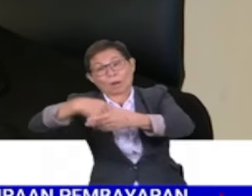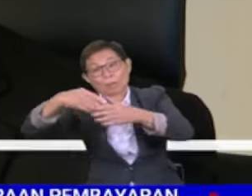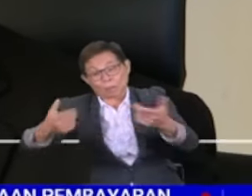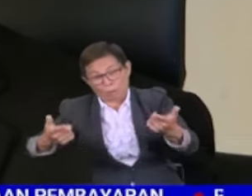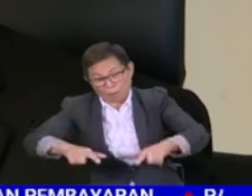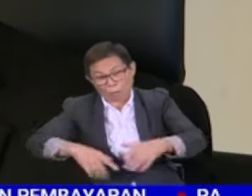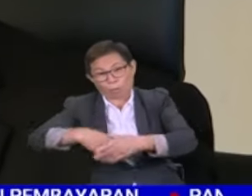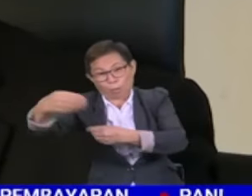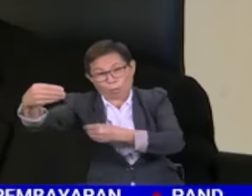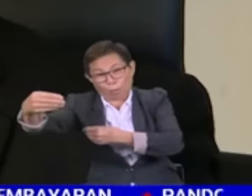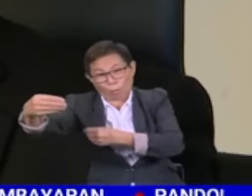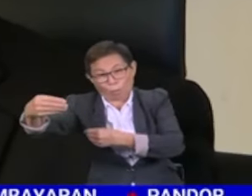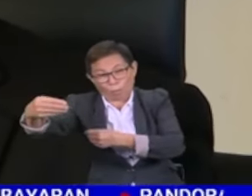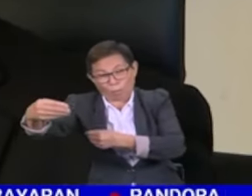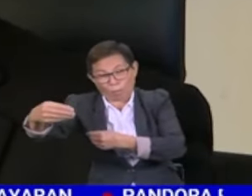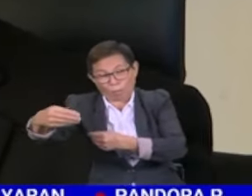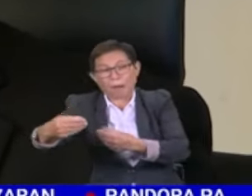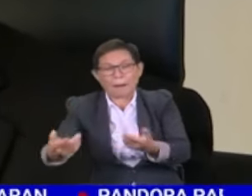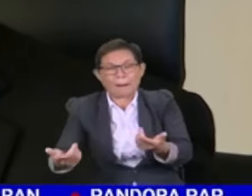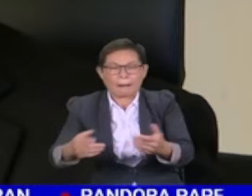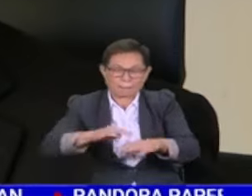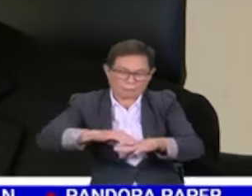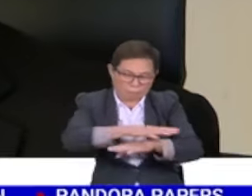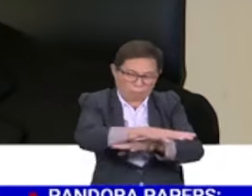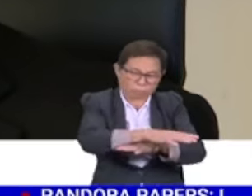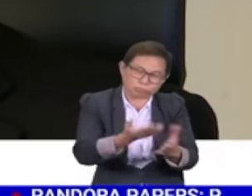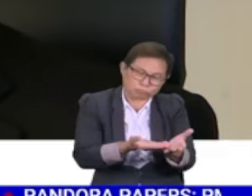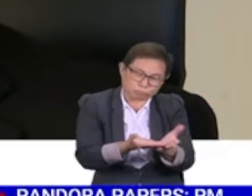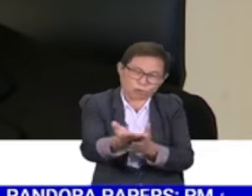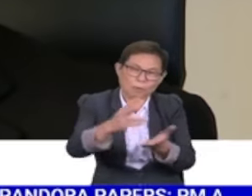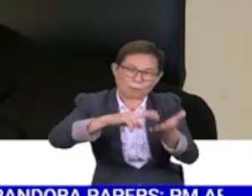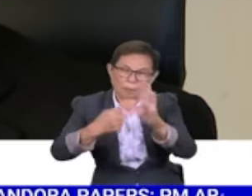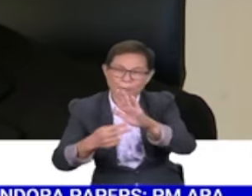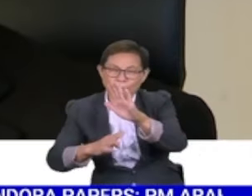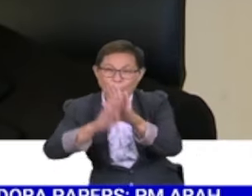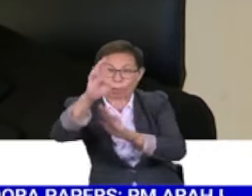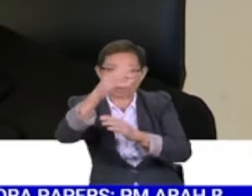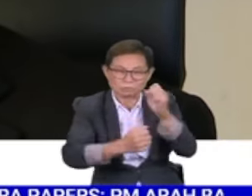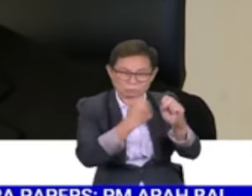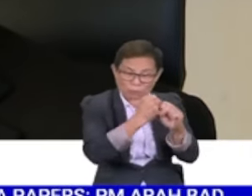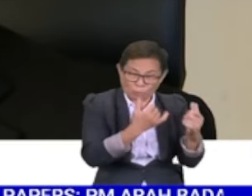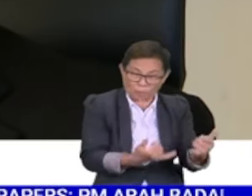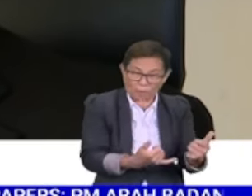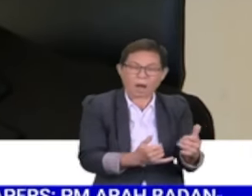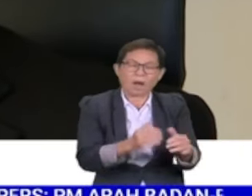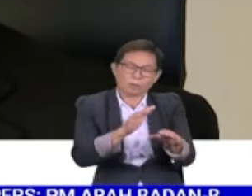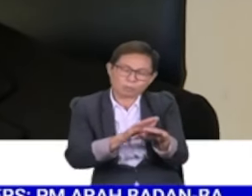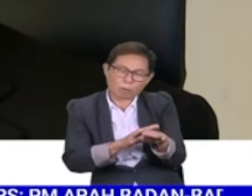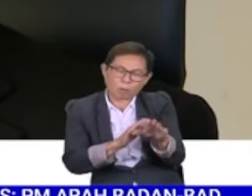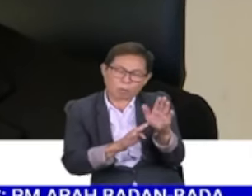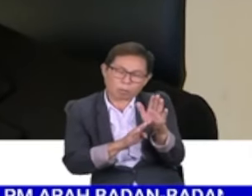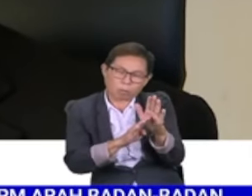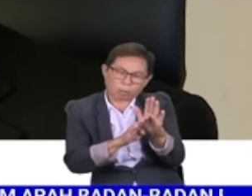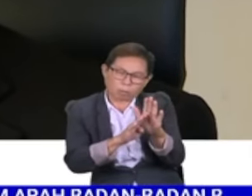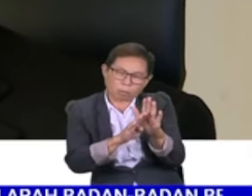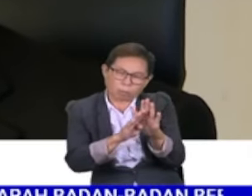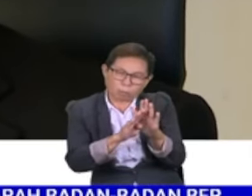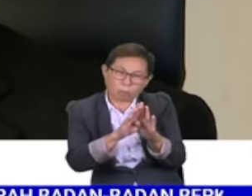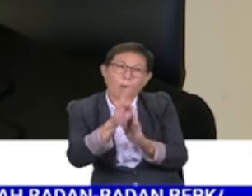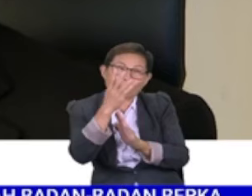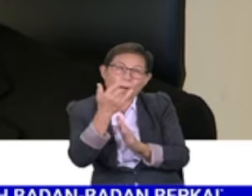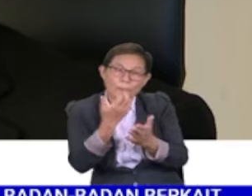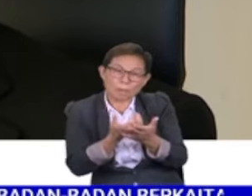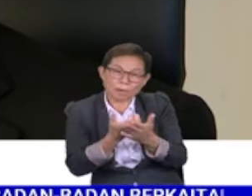akan memberi kesan yang secara langsung. Jadi maksudnya pertumbuhan tahun ini dijangka lebih perlahan dan